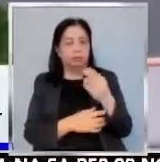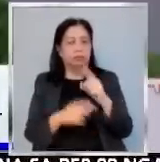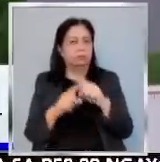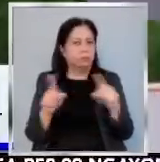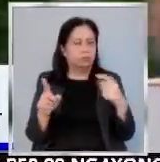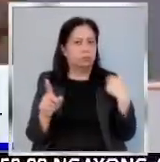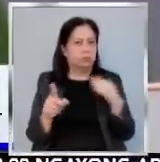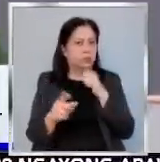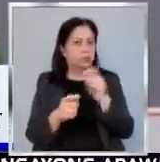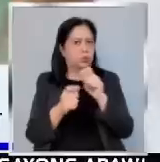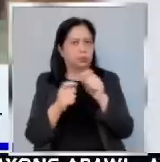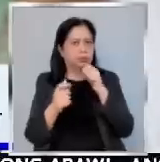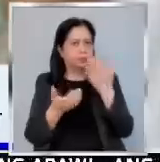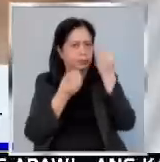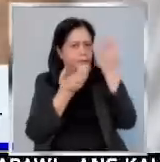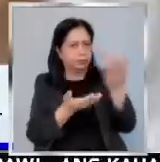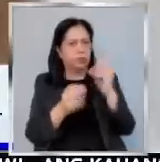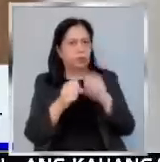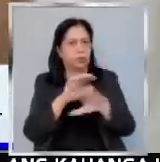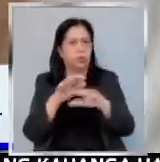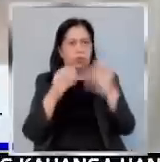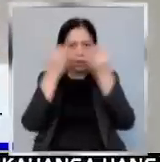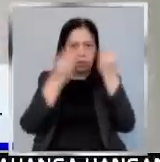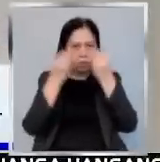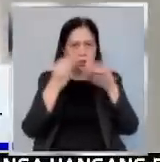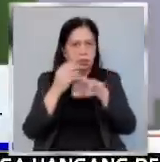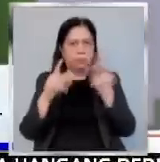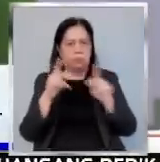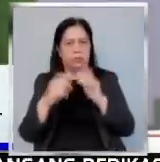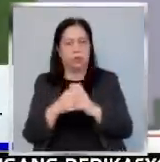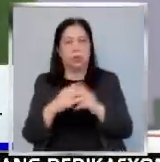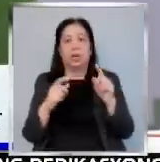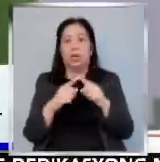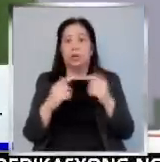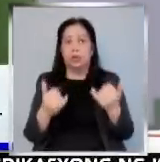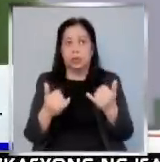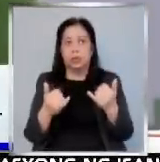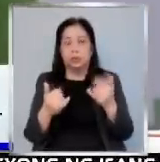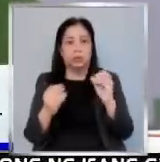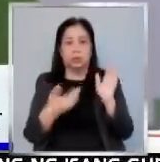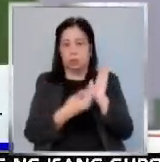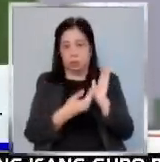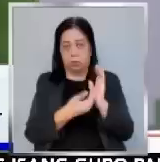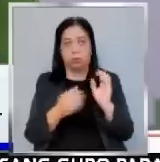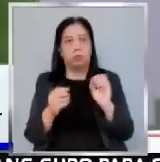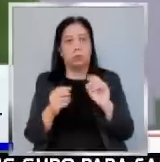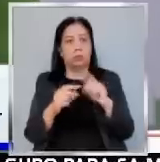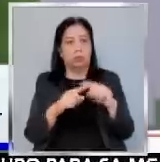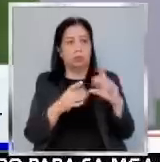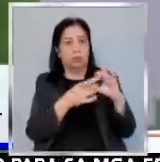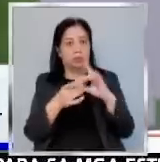raw nila ito inire-report para hindi malito ang publiko. Hanggang sa ngayon naman, wala siyang ebidensya that it can cause